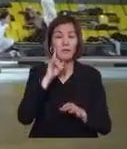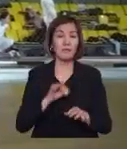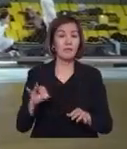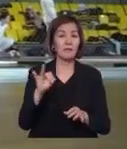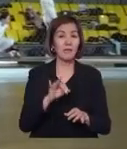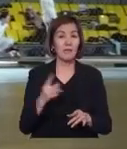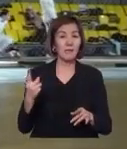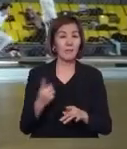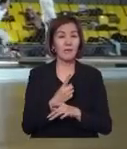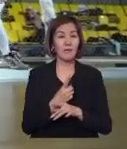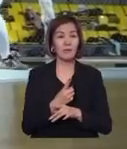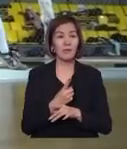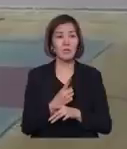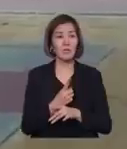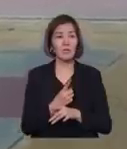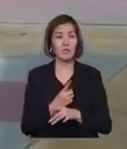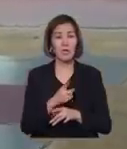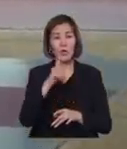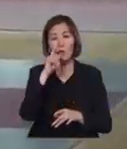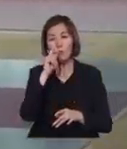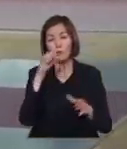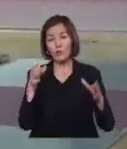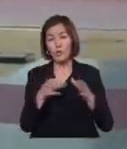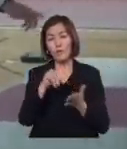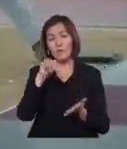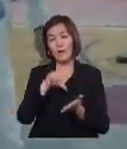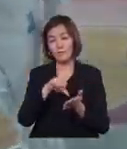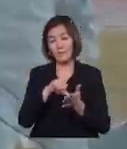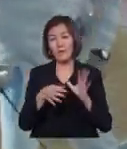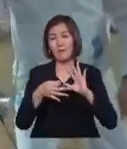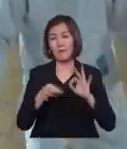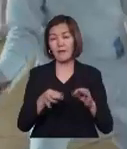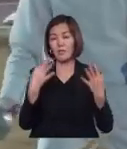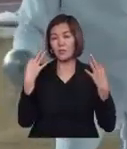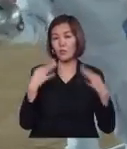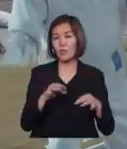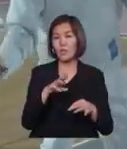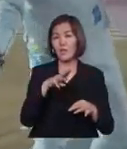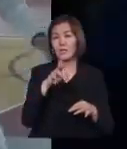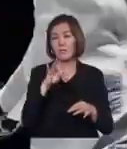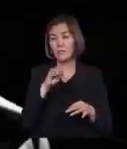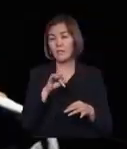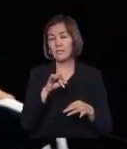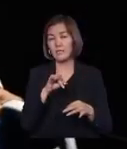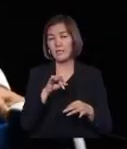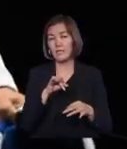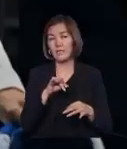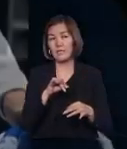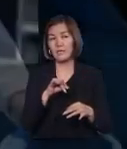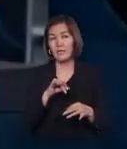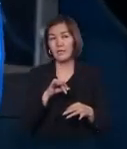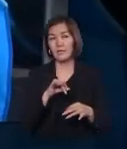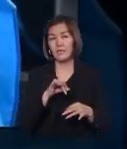алғаш рет шпагемен семсерлесуден ерлер құрамасы өнер көрсетеді. Нақтырақ айтсақ, жолдаманы Тбилисидегі шешуші сында Елмир